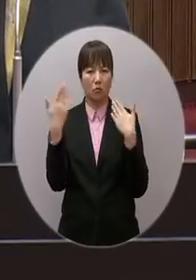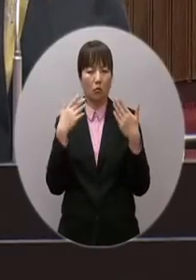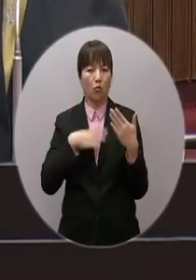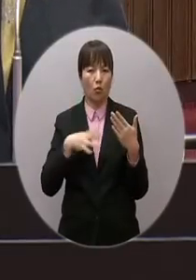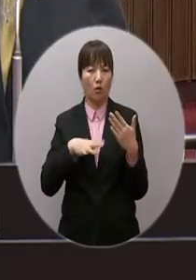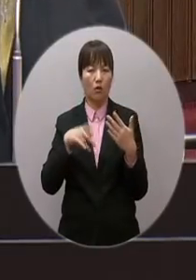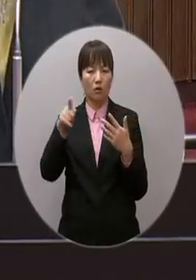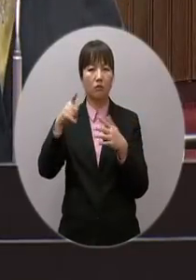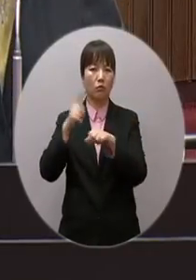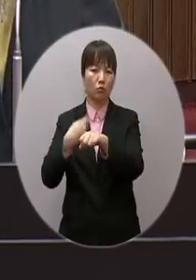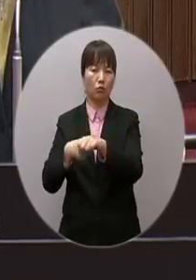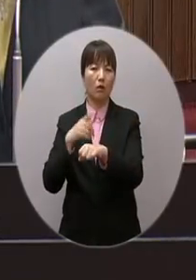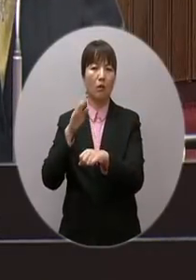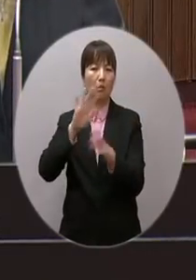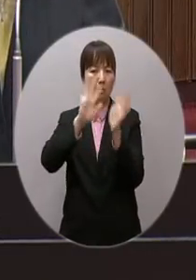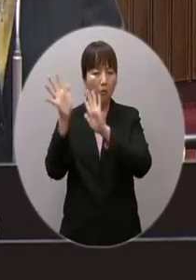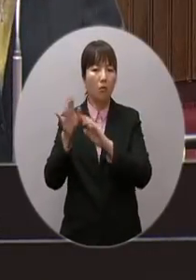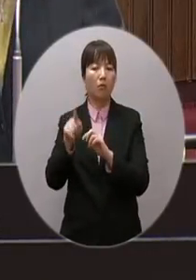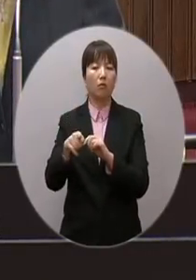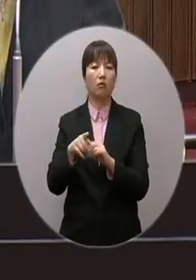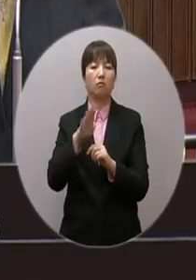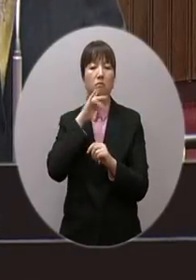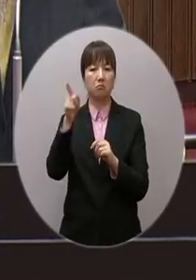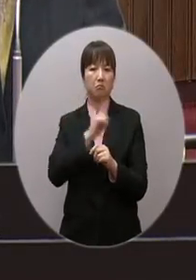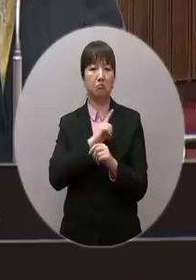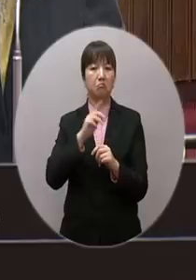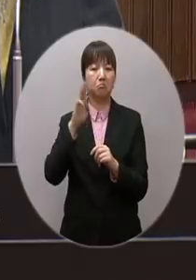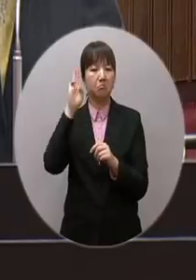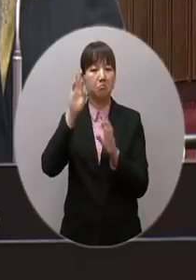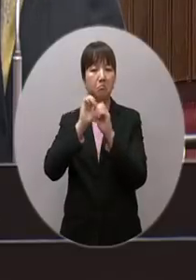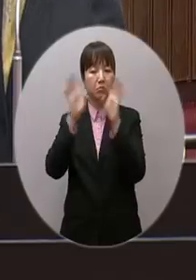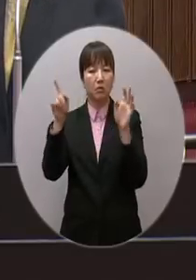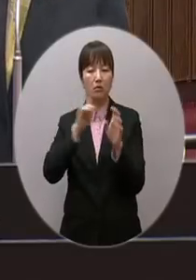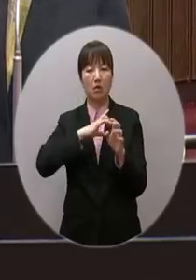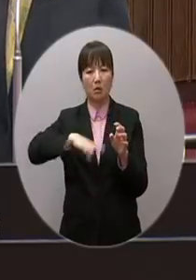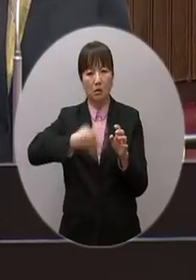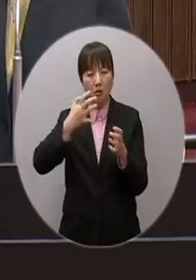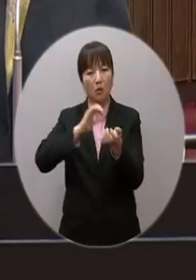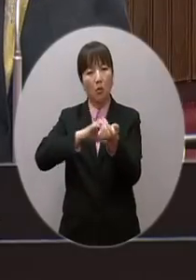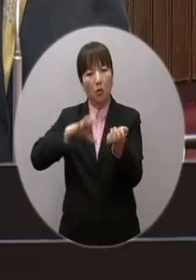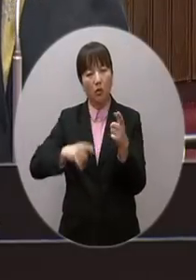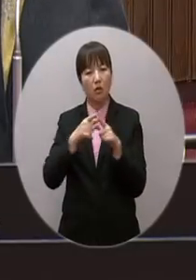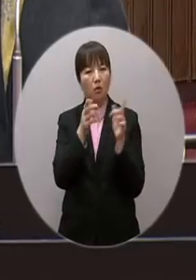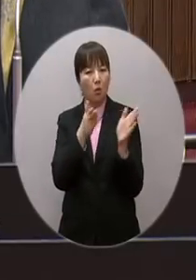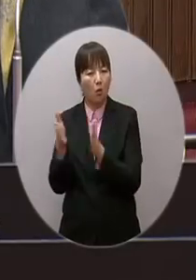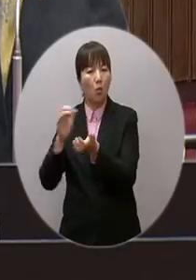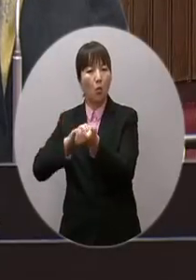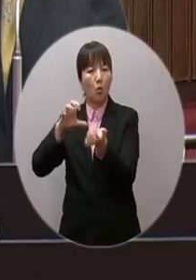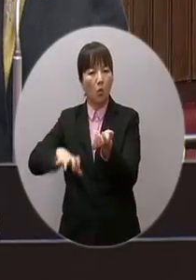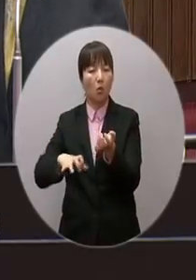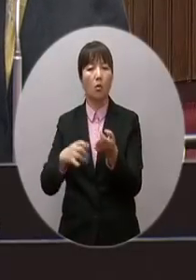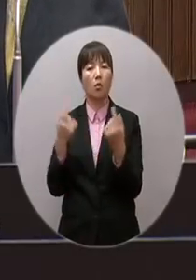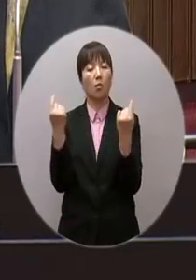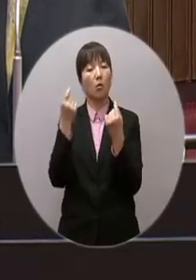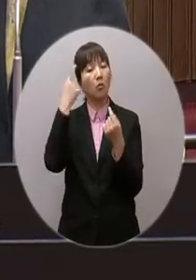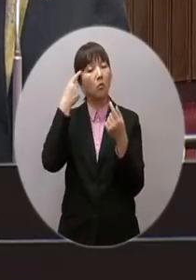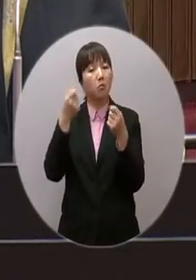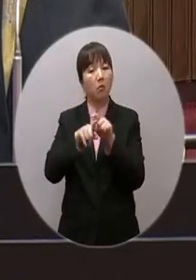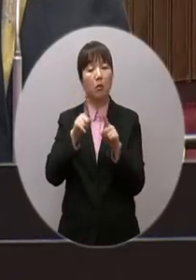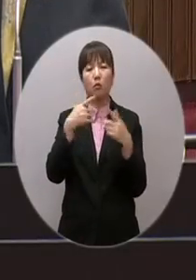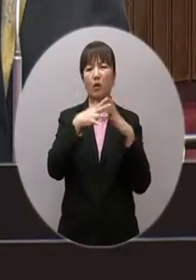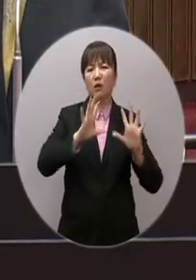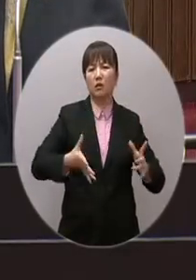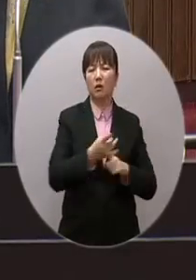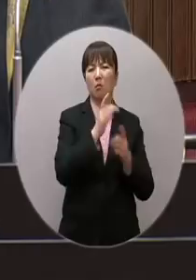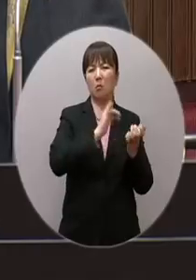常了解他们一向的这个作为，甚至他们也宣称他们有所谓的自然诊所跟心灵诊所，意思就是说你不要去看